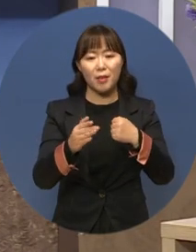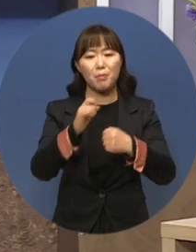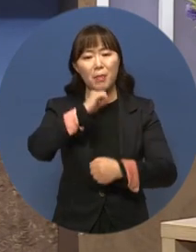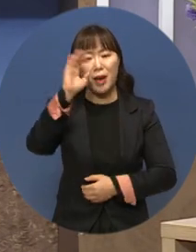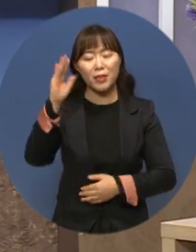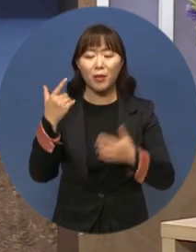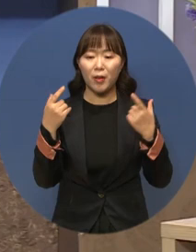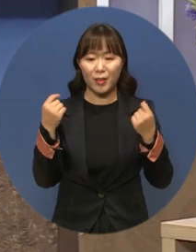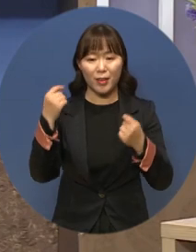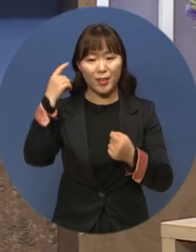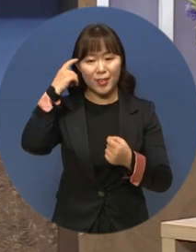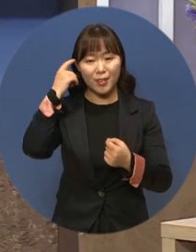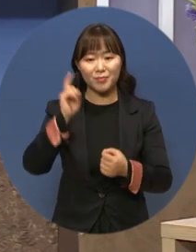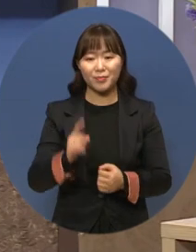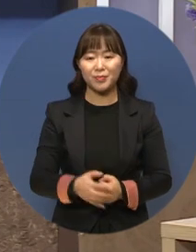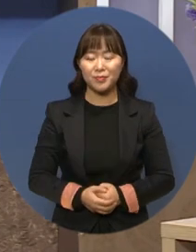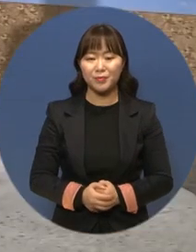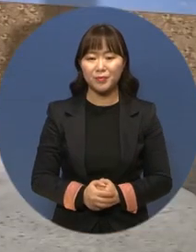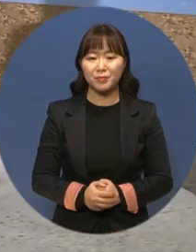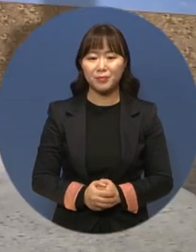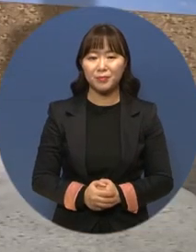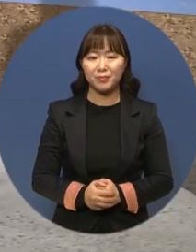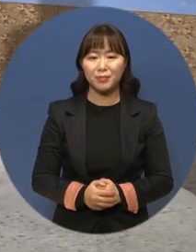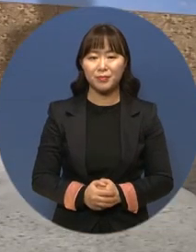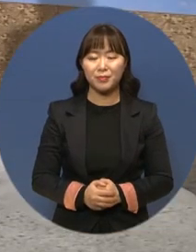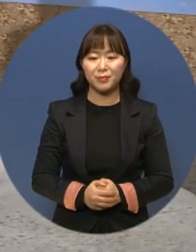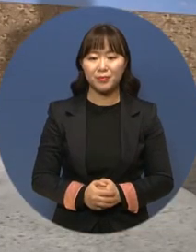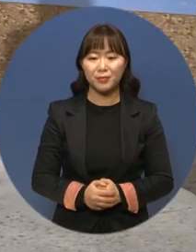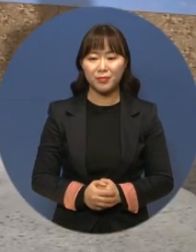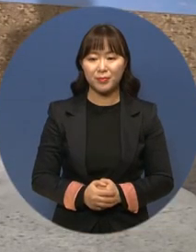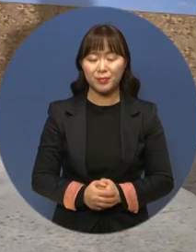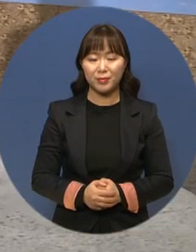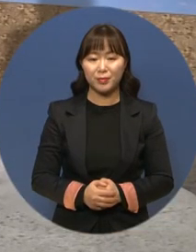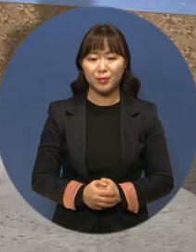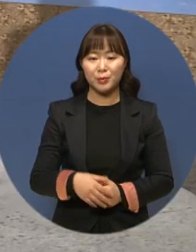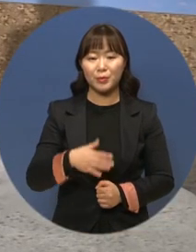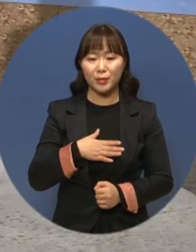당선이 되셨다고 생각을 하시나요? 제가